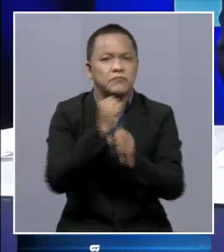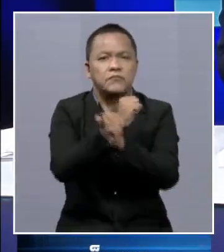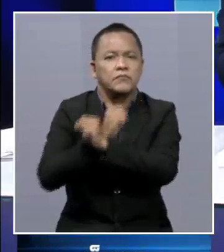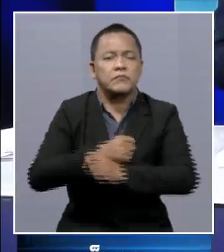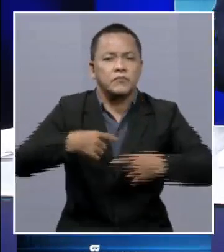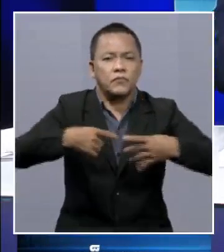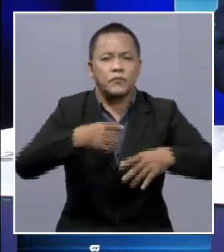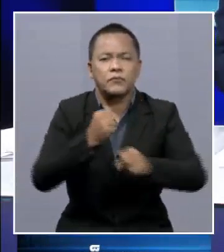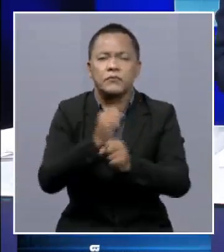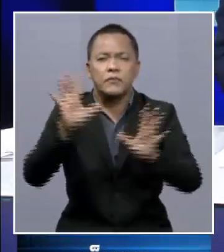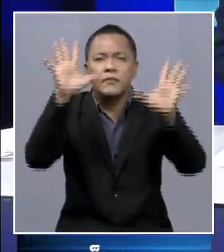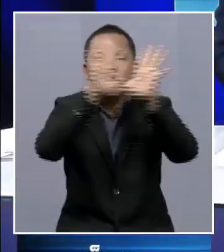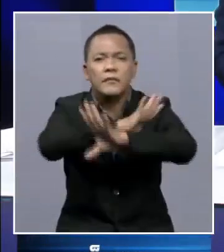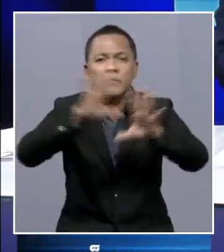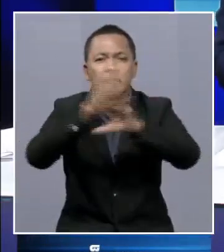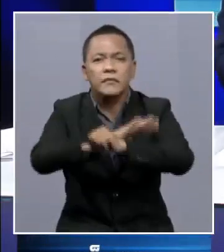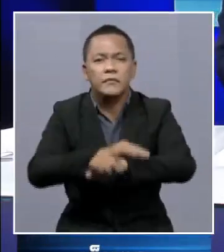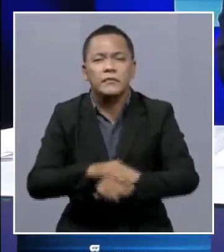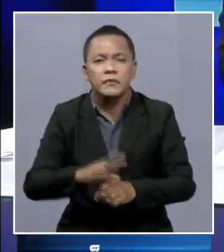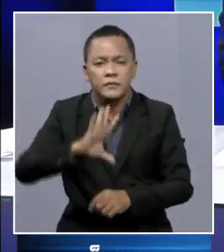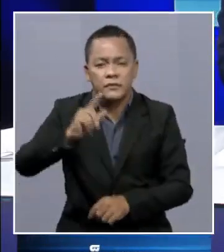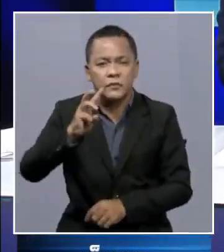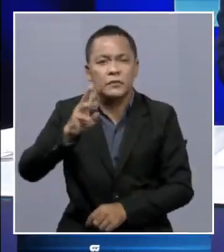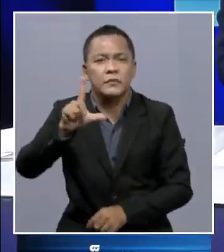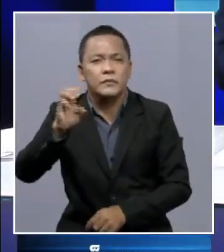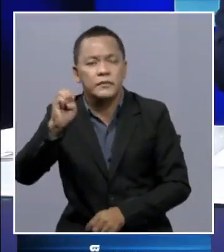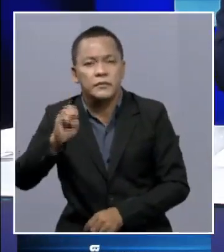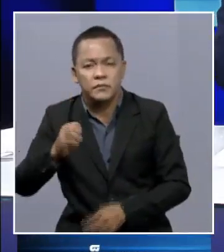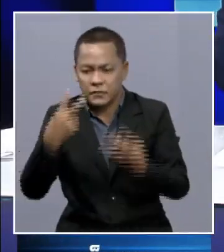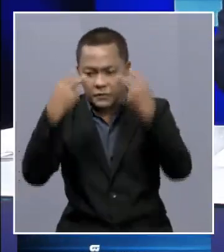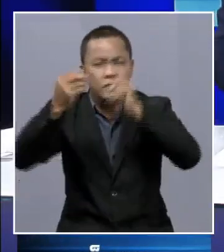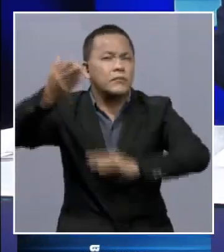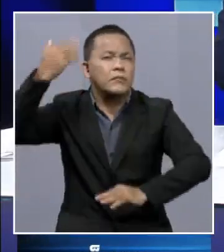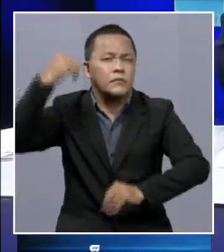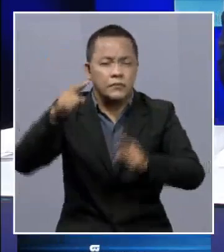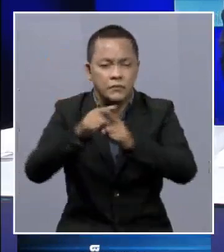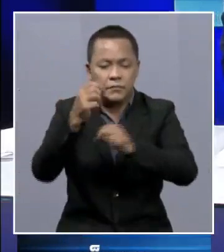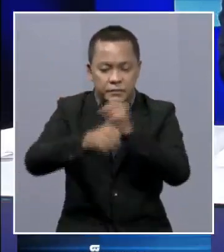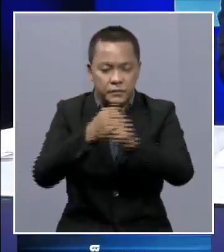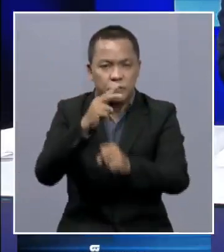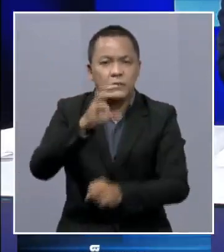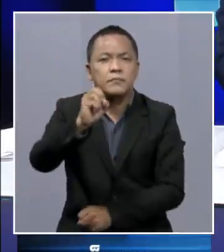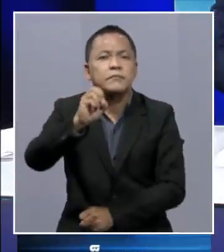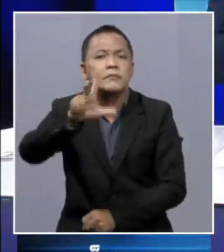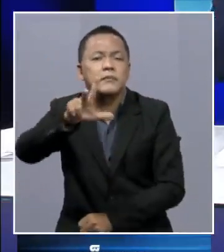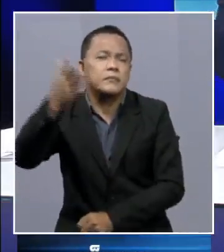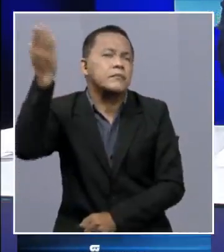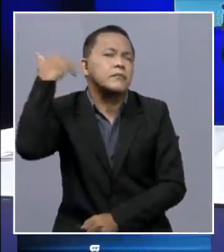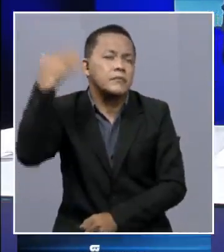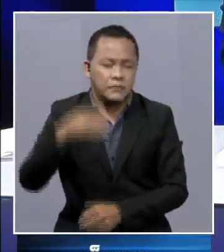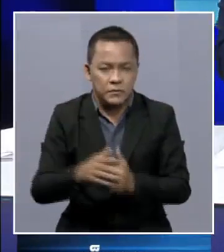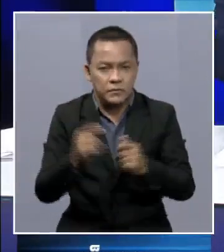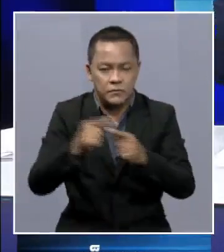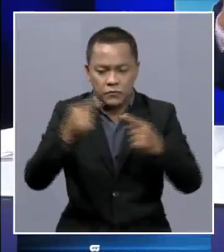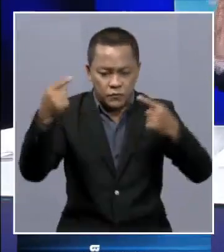นนั้ดูจะไปก้ายๆอยกับผล2018 ยงใจยุเมื่อเหตุการณ passesปี 5-3ในเหตุการณของ